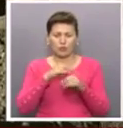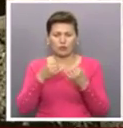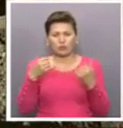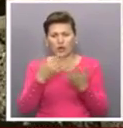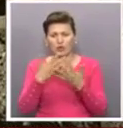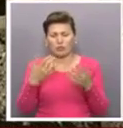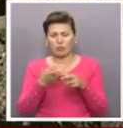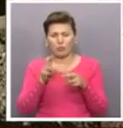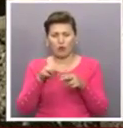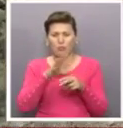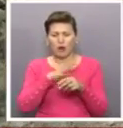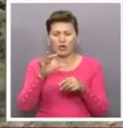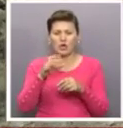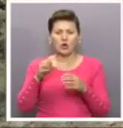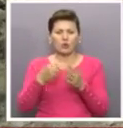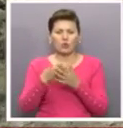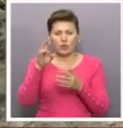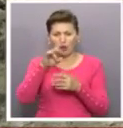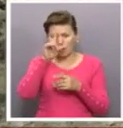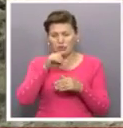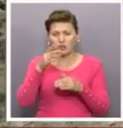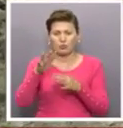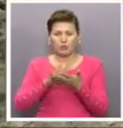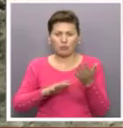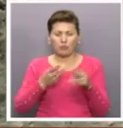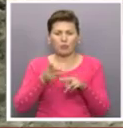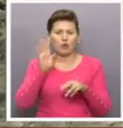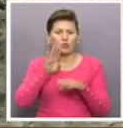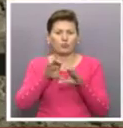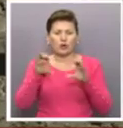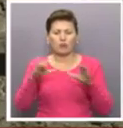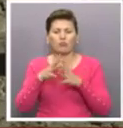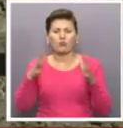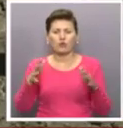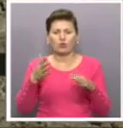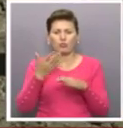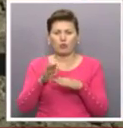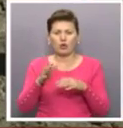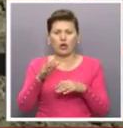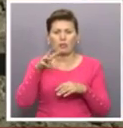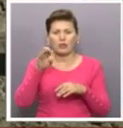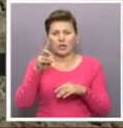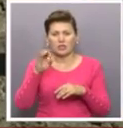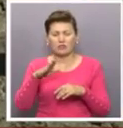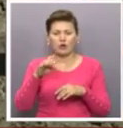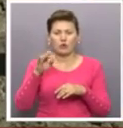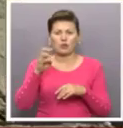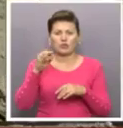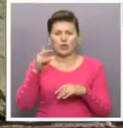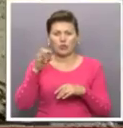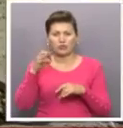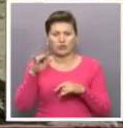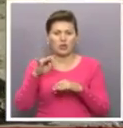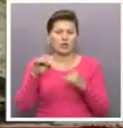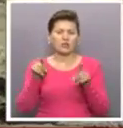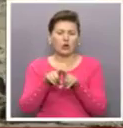жұмыстары қазан айына дейін жалғаспақ. Айта кетейік, су құбырларын жөндеу жұмыстарының басым бөлігі Анасов көшесінде, Бөгенбай Батыр мен Чайковский көшелер